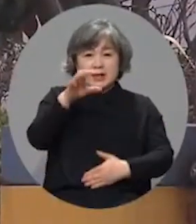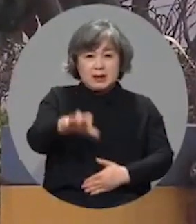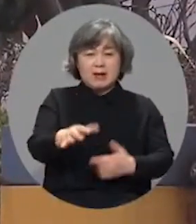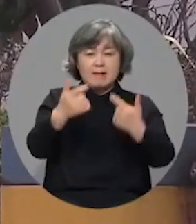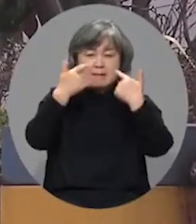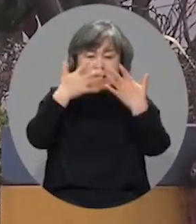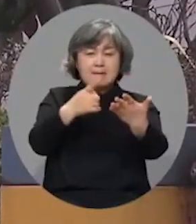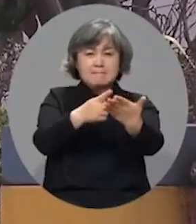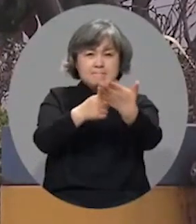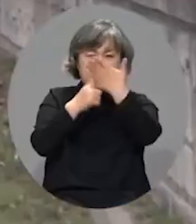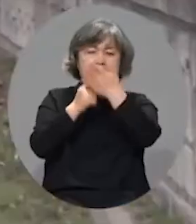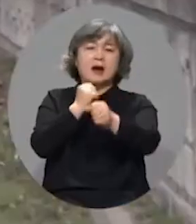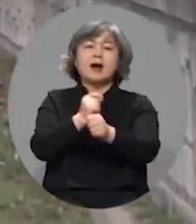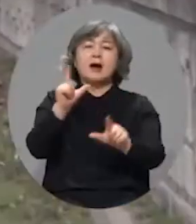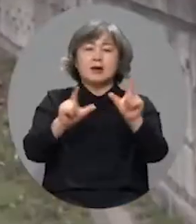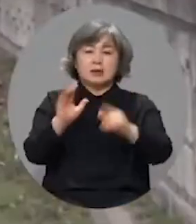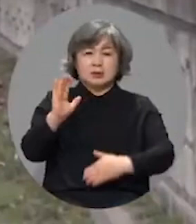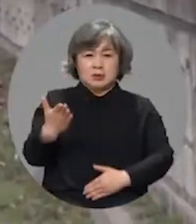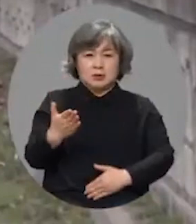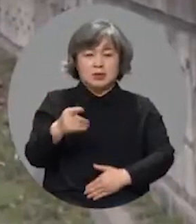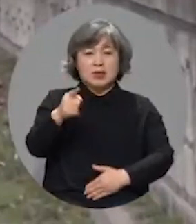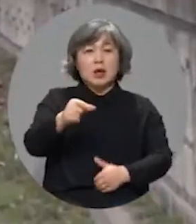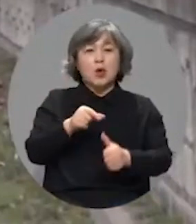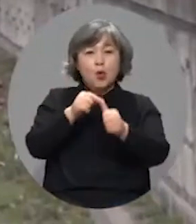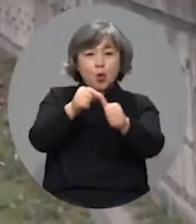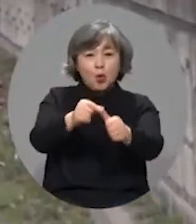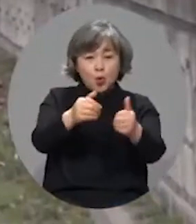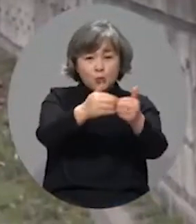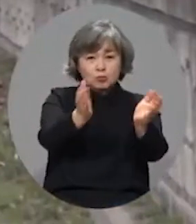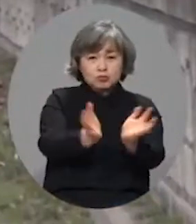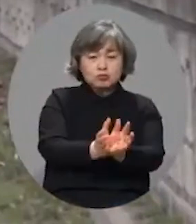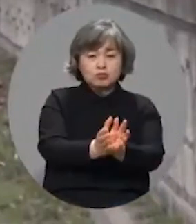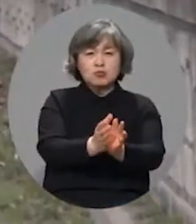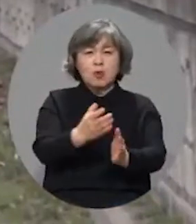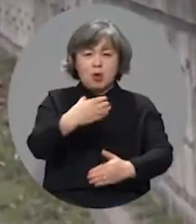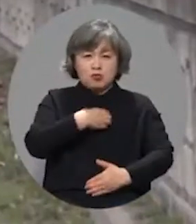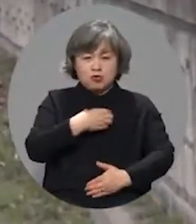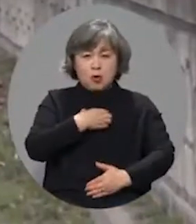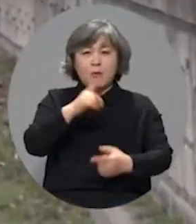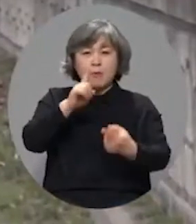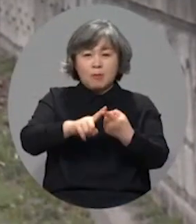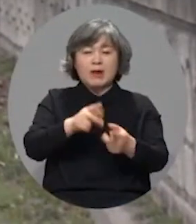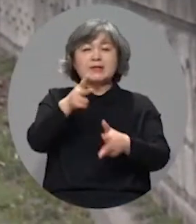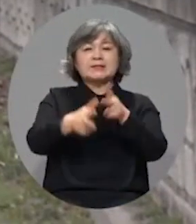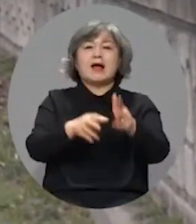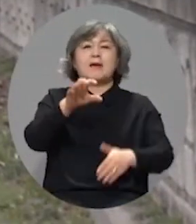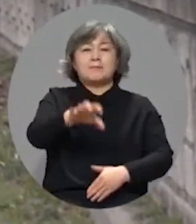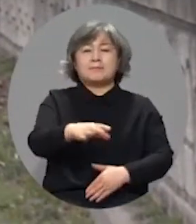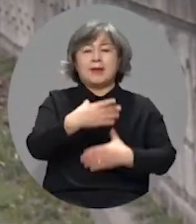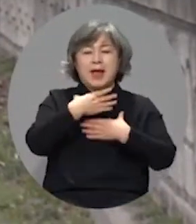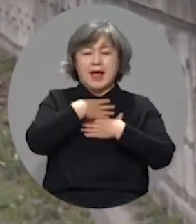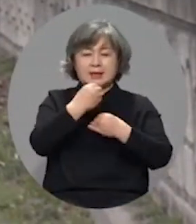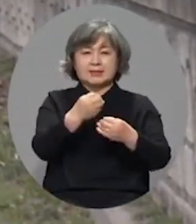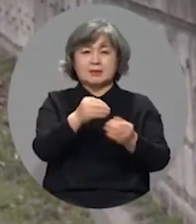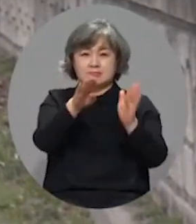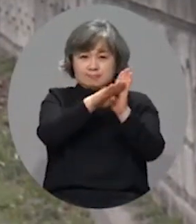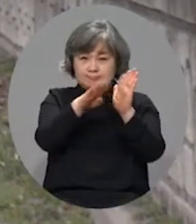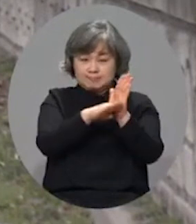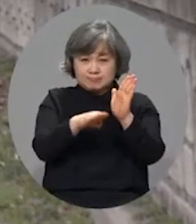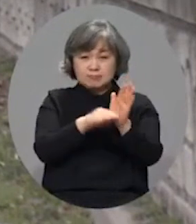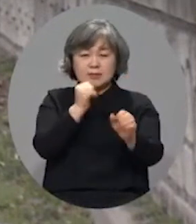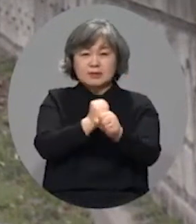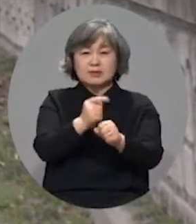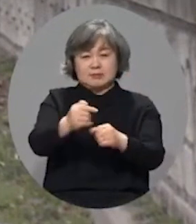실상이 드러난 셈입니다. 고용노동부는 이 업체처럼 유해 화학물질을 다루는 사업장들의 안전등급을 매겨